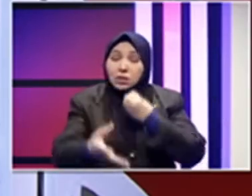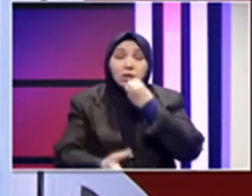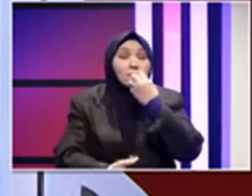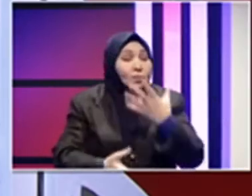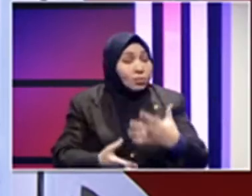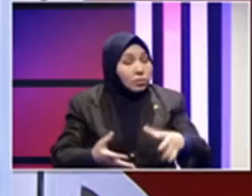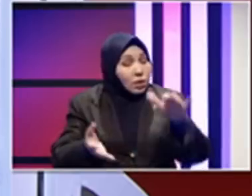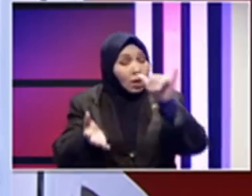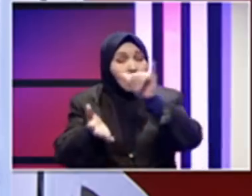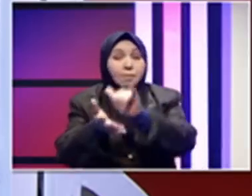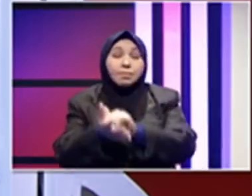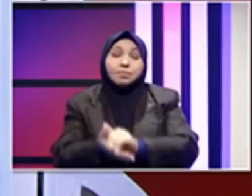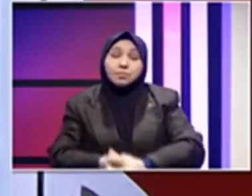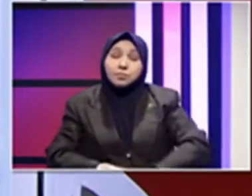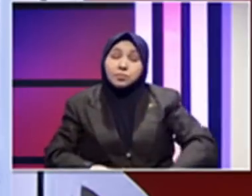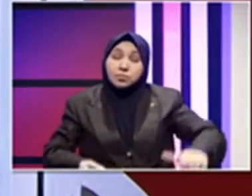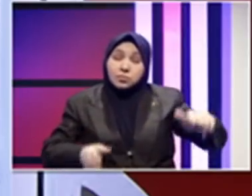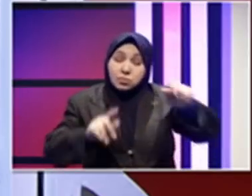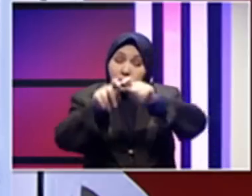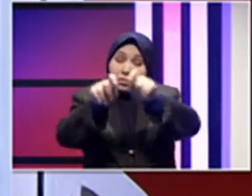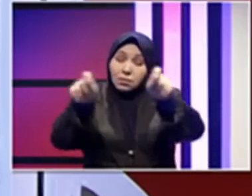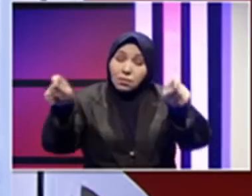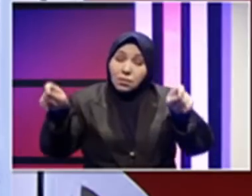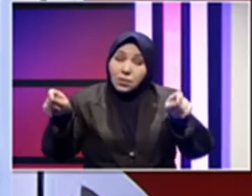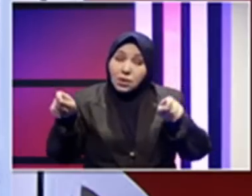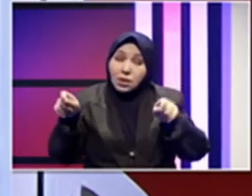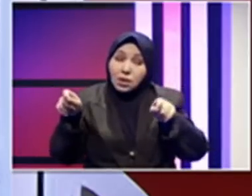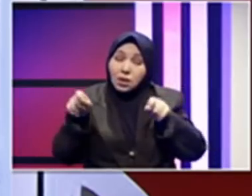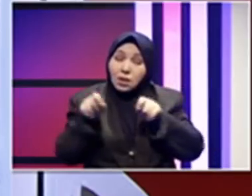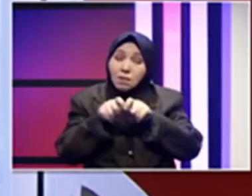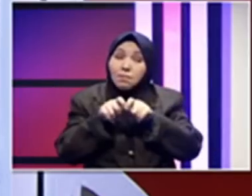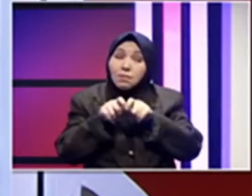harur, iaitu teduh ataupun tempat